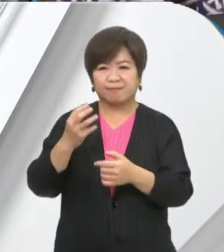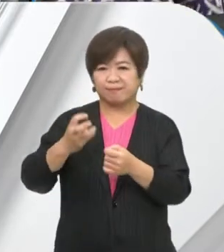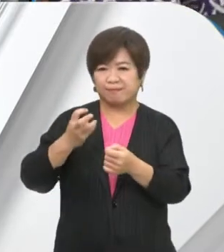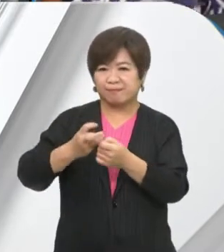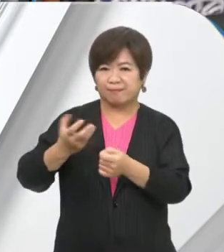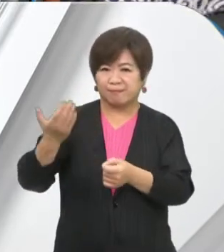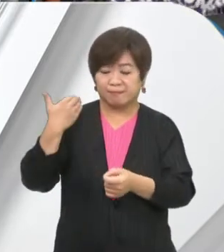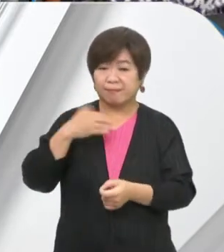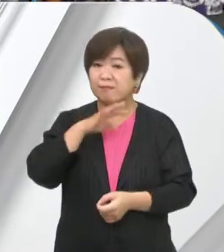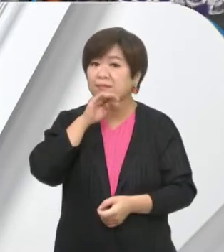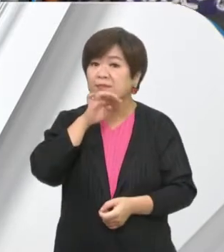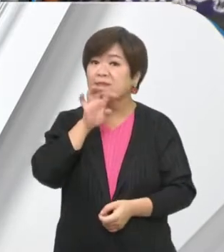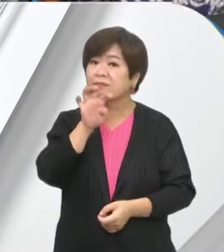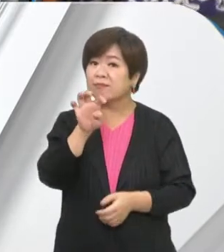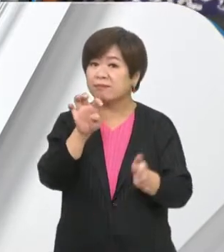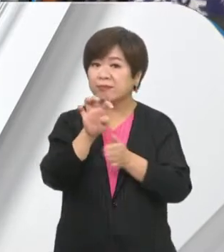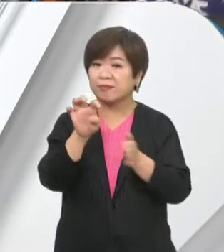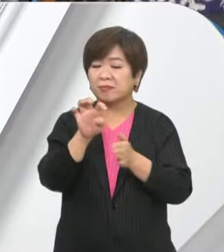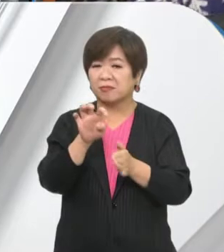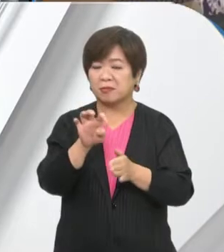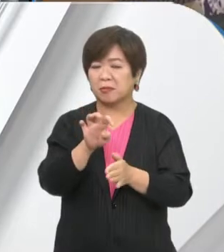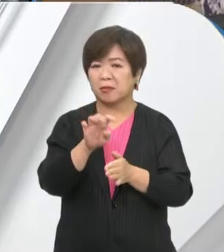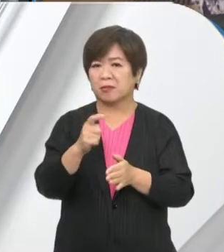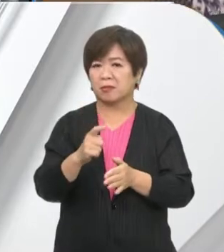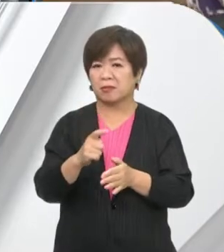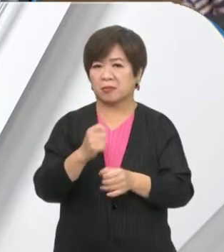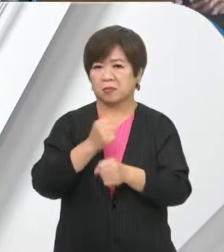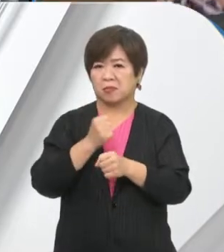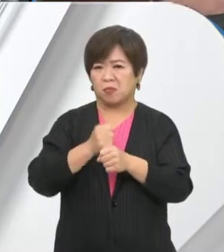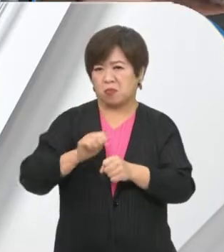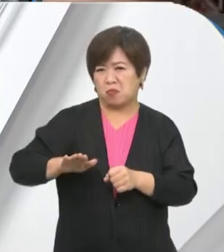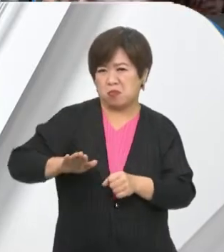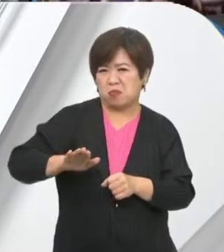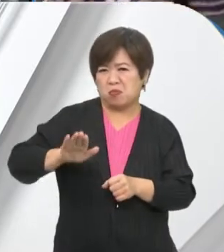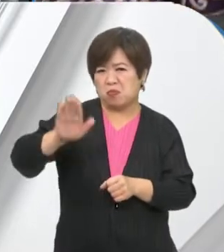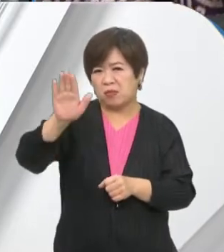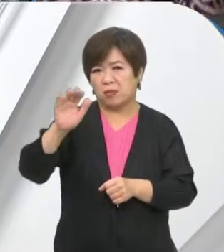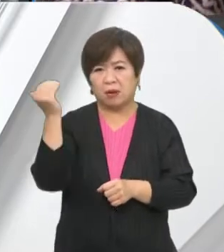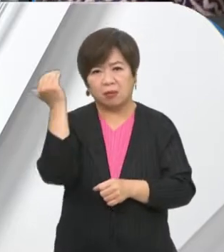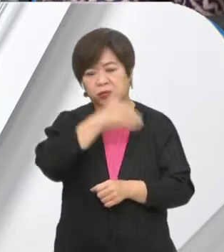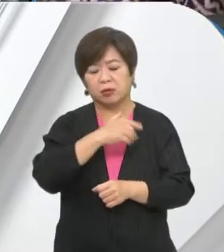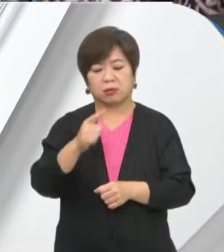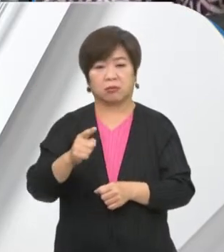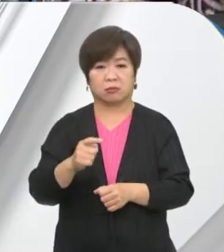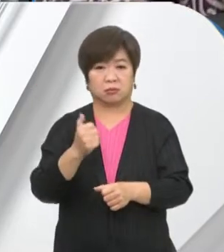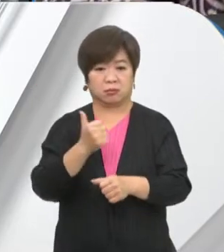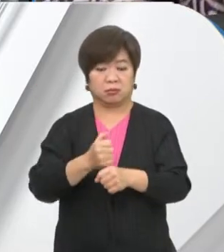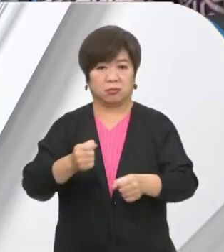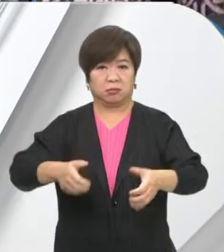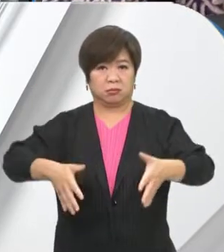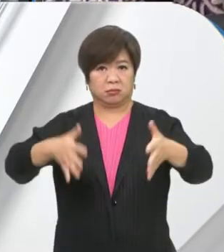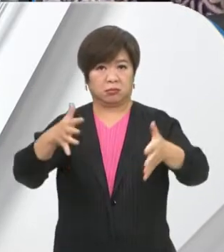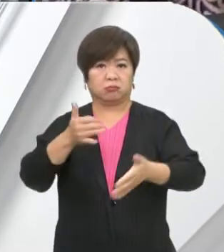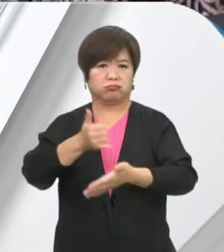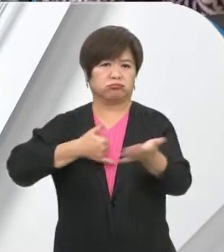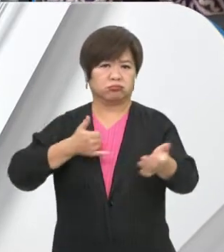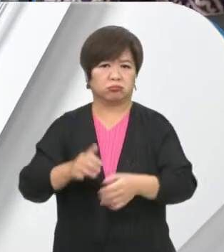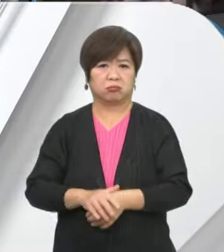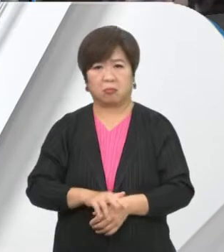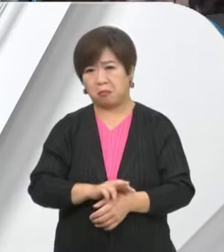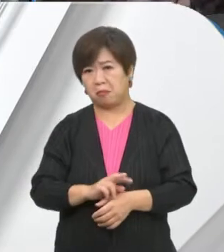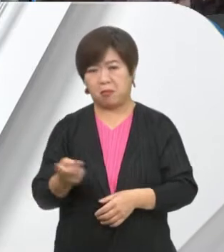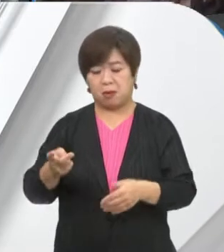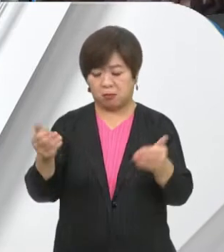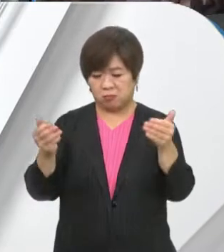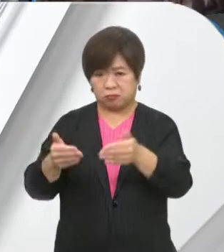差不多将40岁时节，事业如何的去到最高峰？几下决定离开建筑界，改